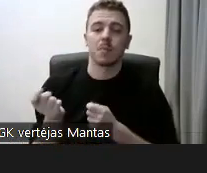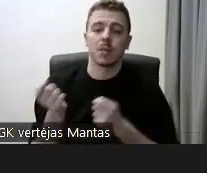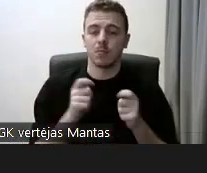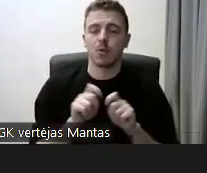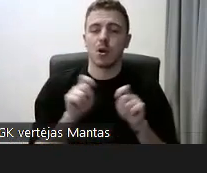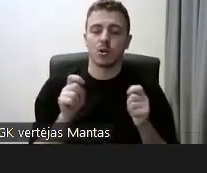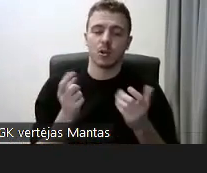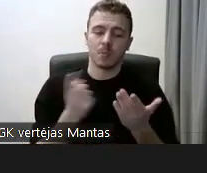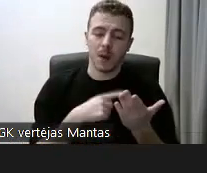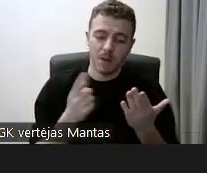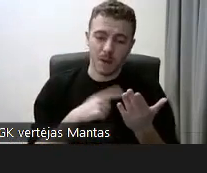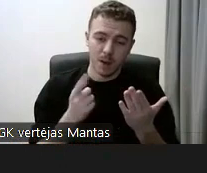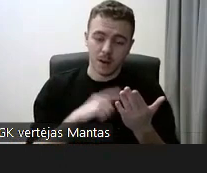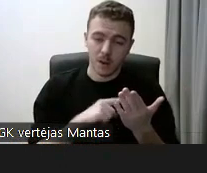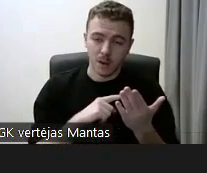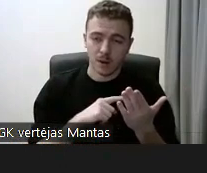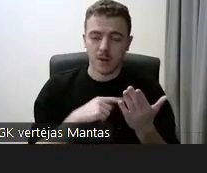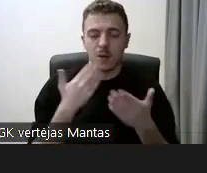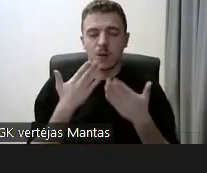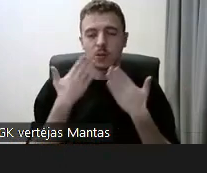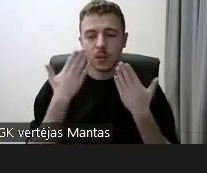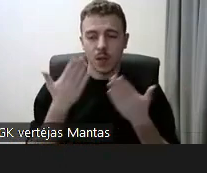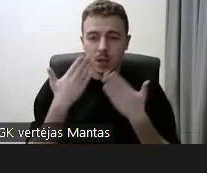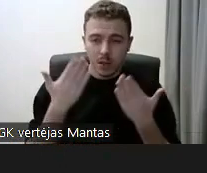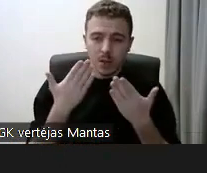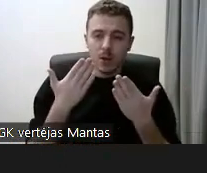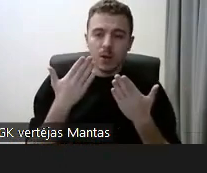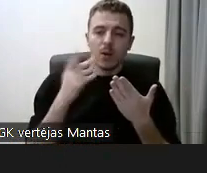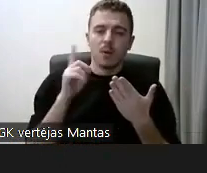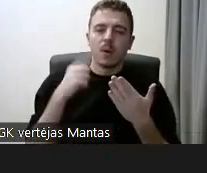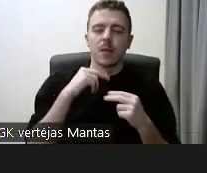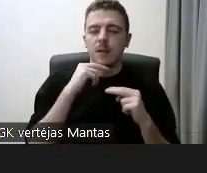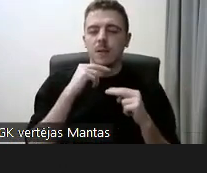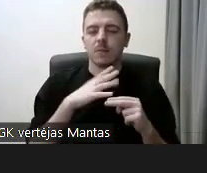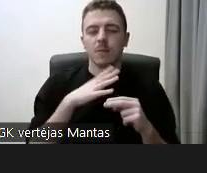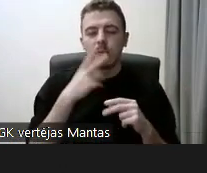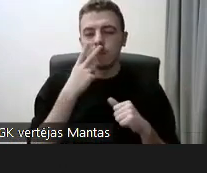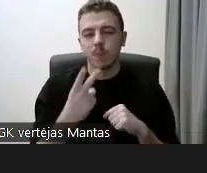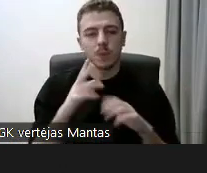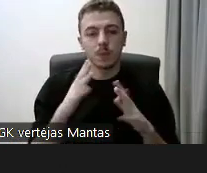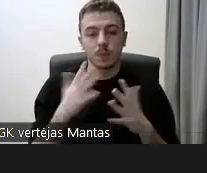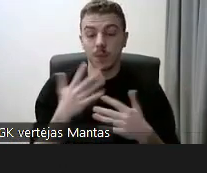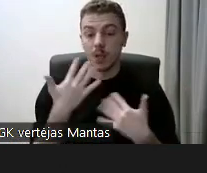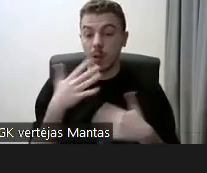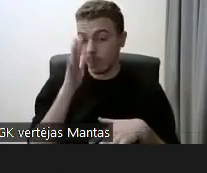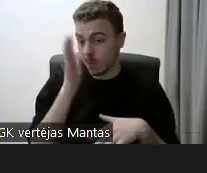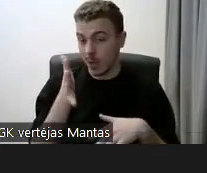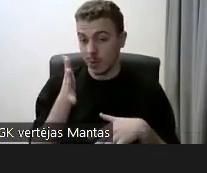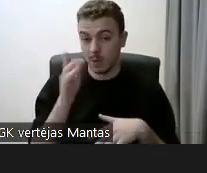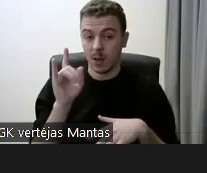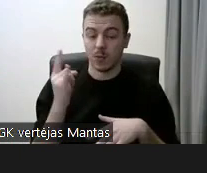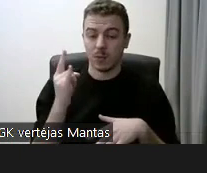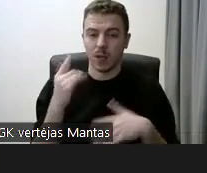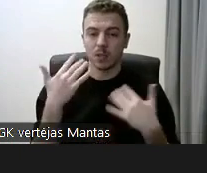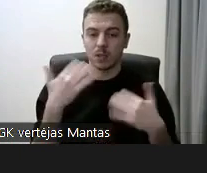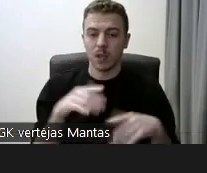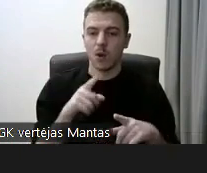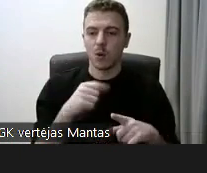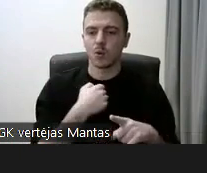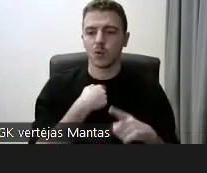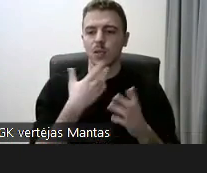varto ir skaito, bet ką atkreipiau dėmesį, kad jau 5 metų vaikas, jau jinai turi